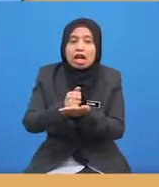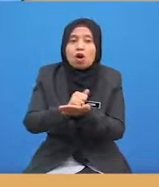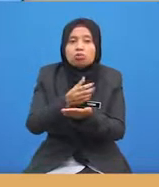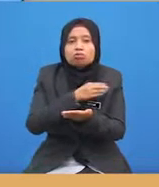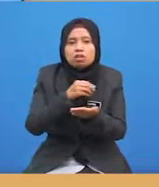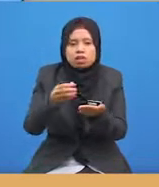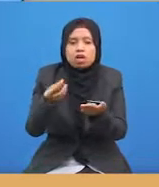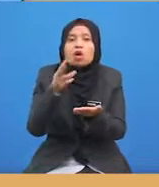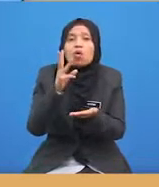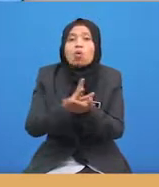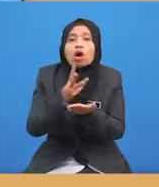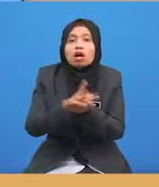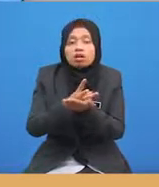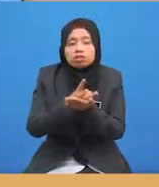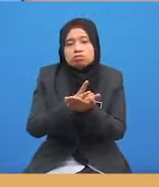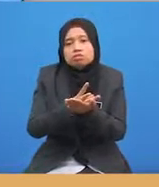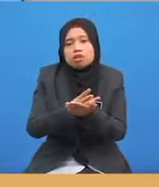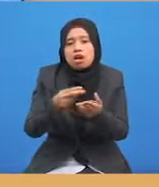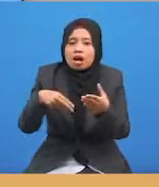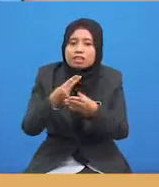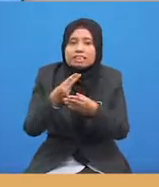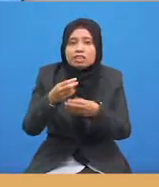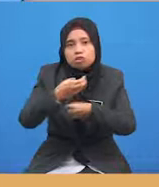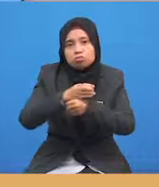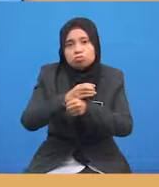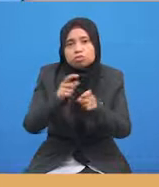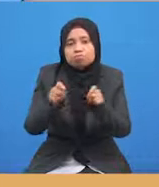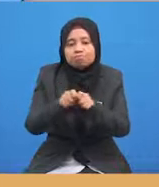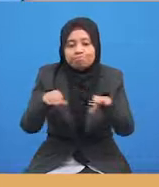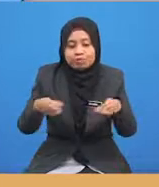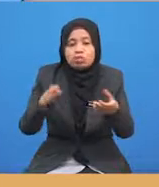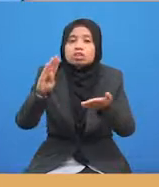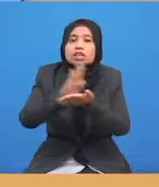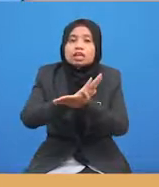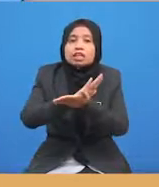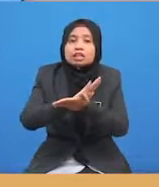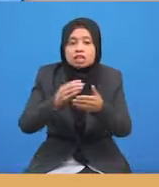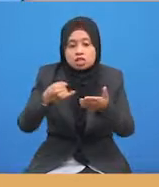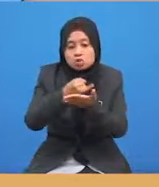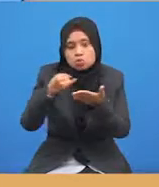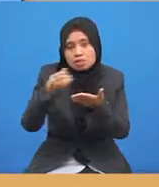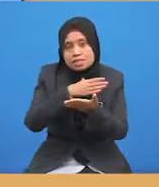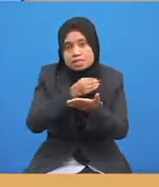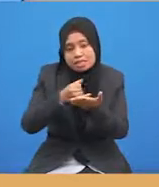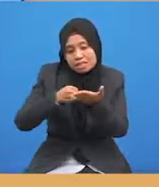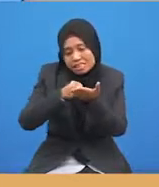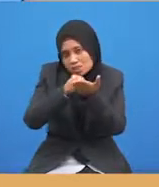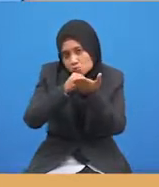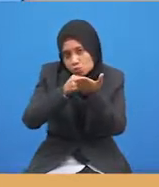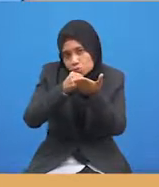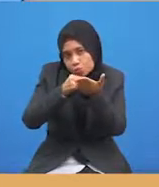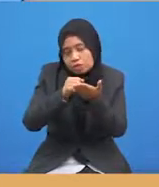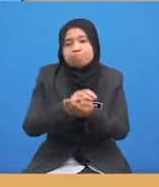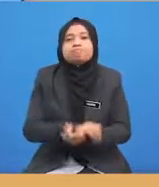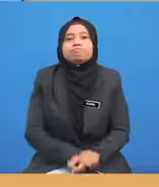dan pencapaian hasil cipta seperti pembuatan kertas, lukisan dan ukiran.